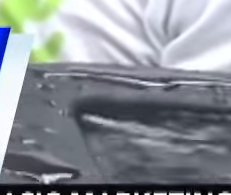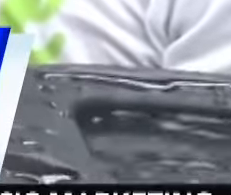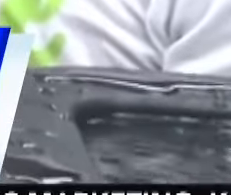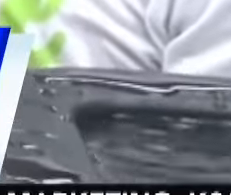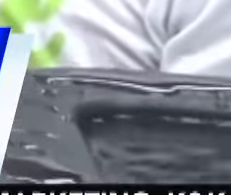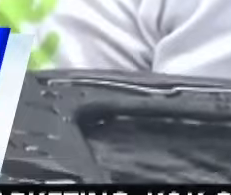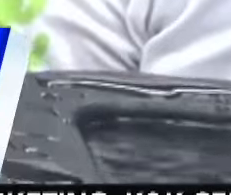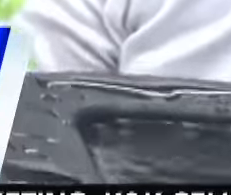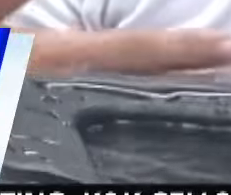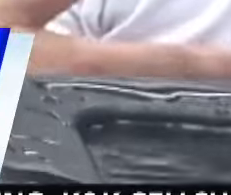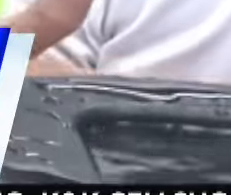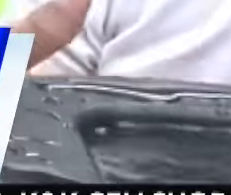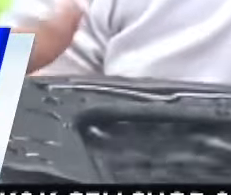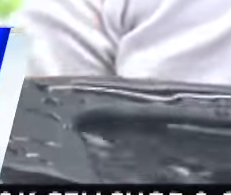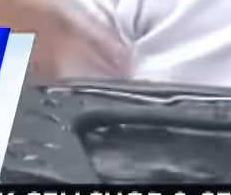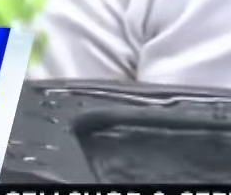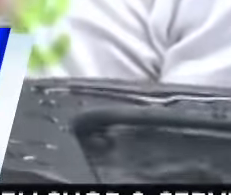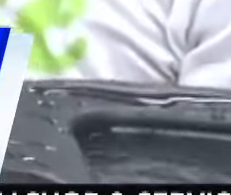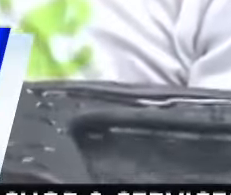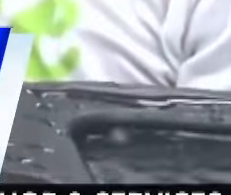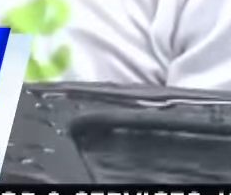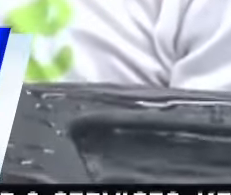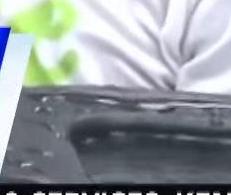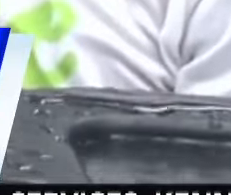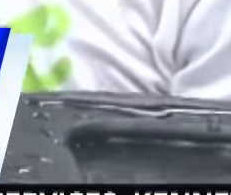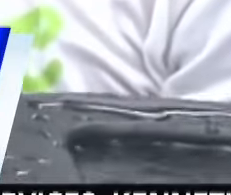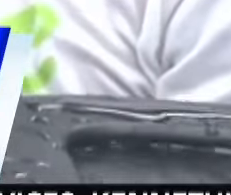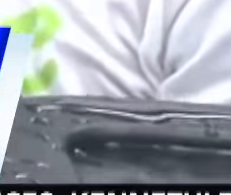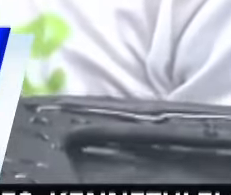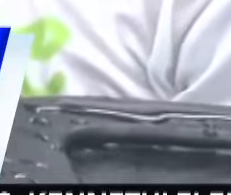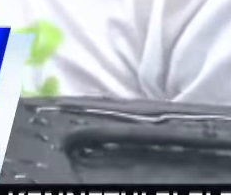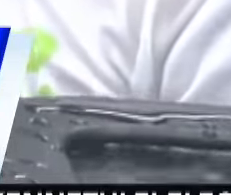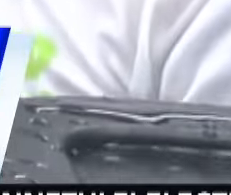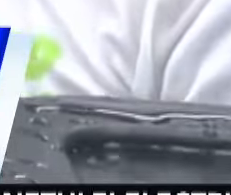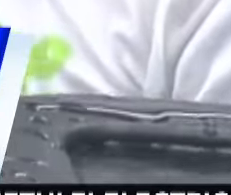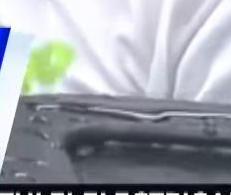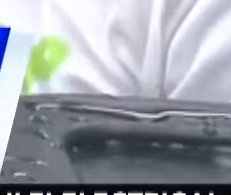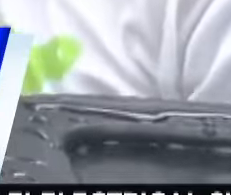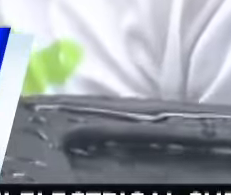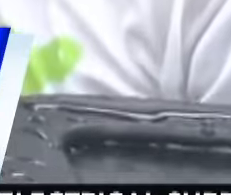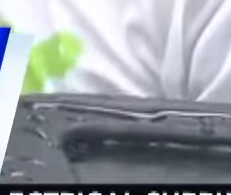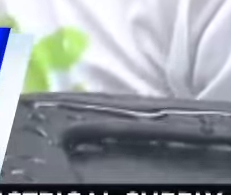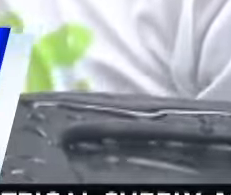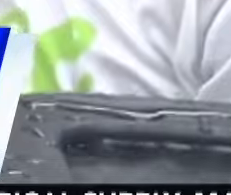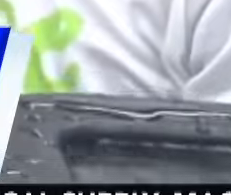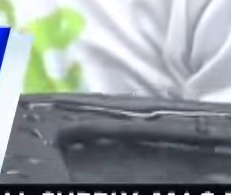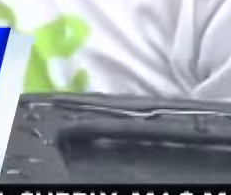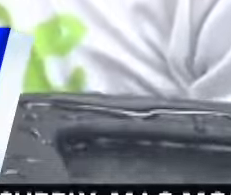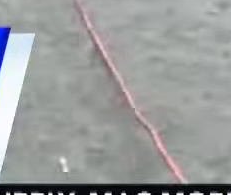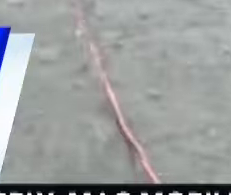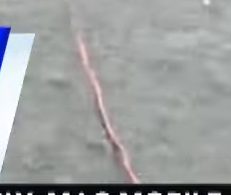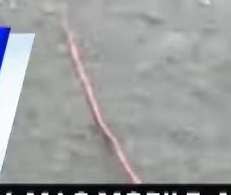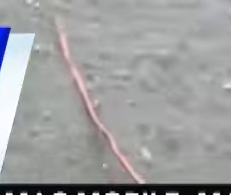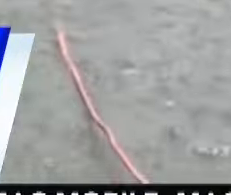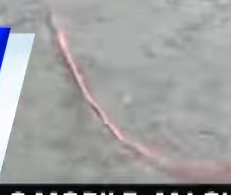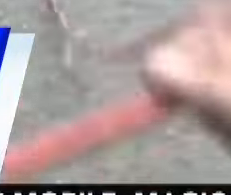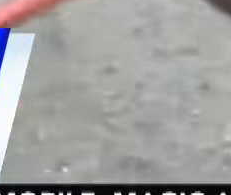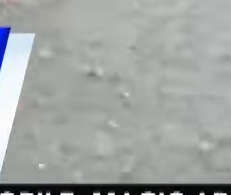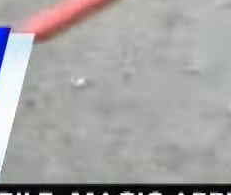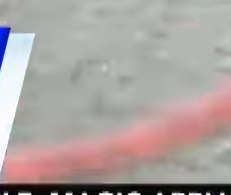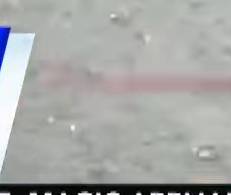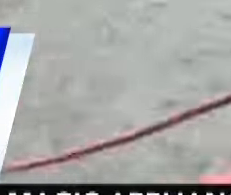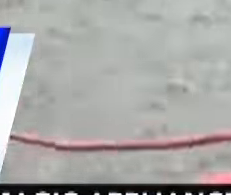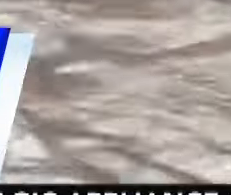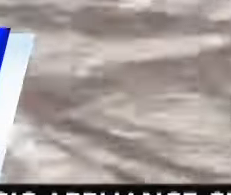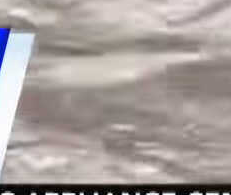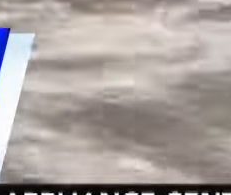isinilo ngayon? Dito po, pero pupunta po kami lang para siguro sa evacuation center ho. Sa